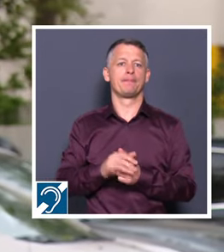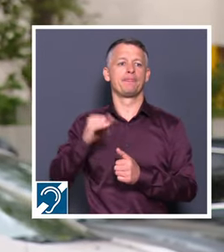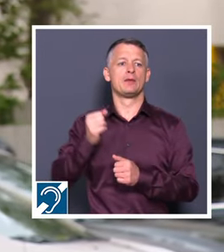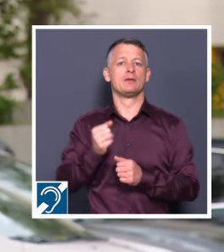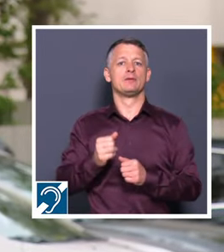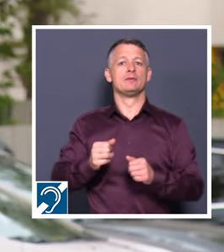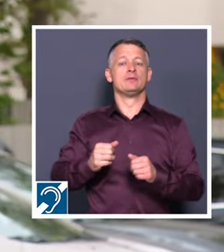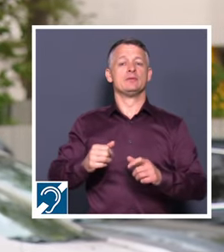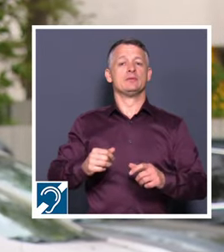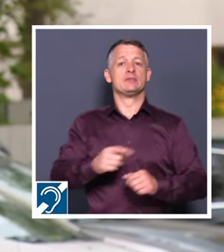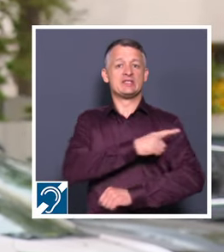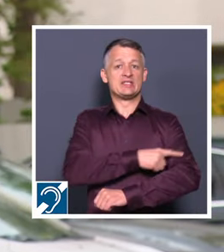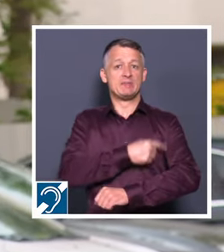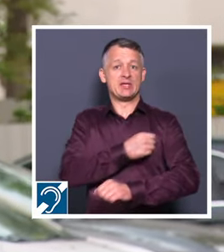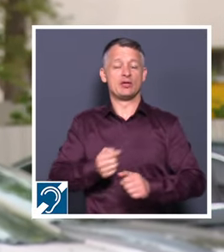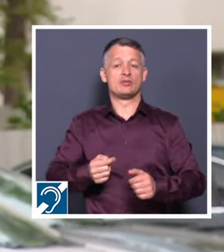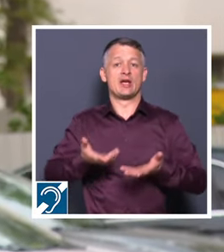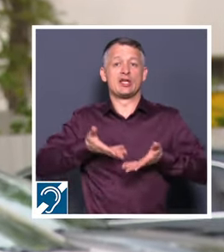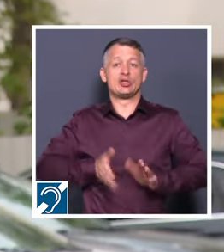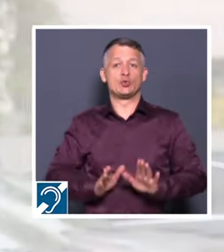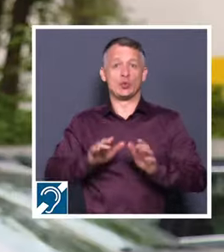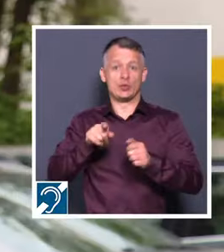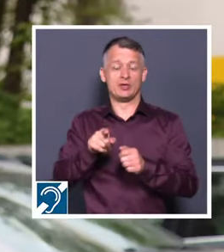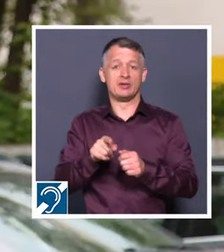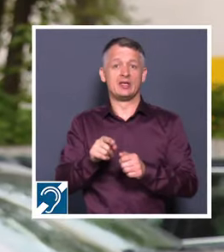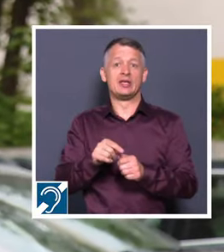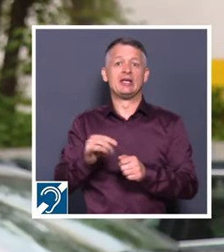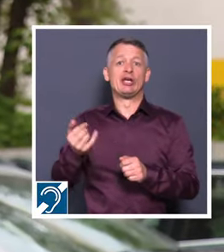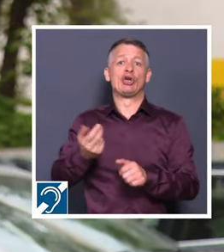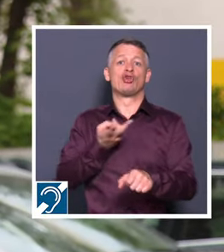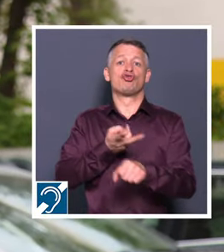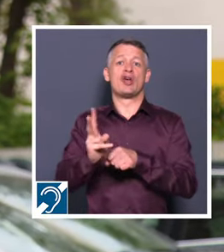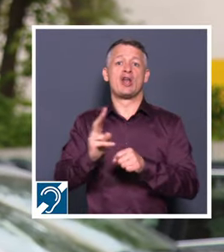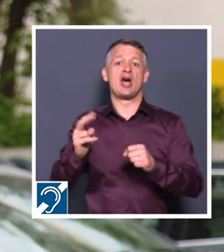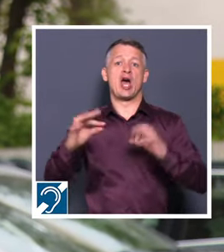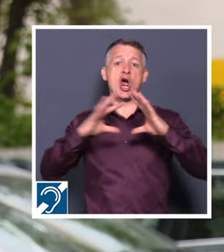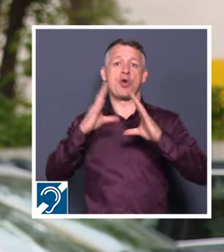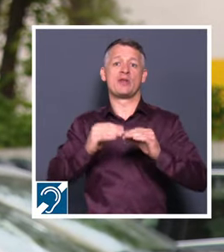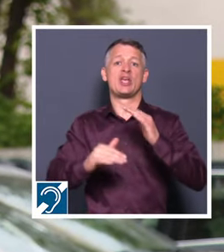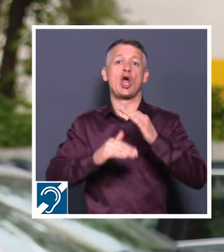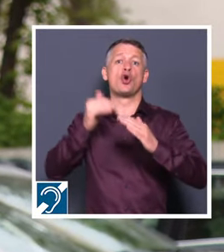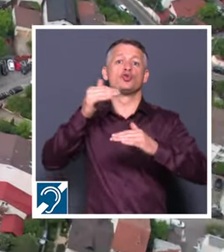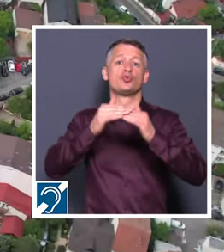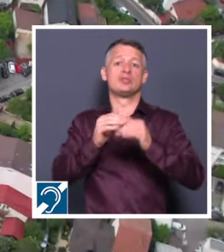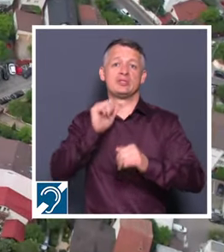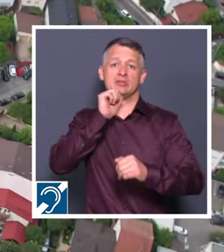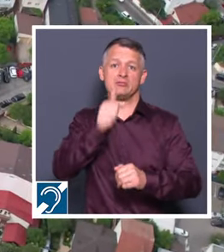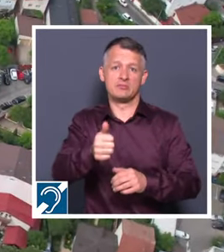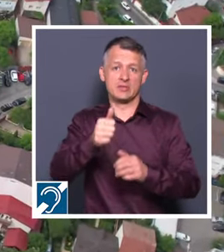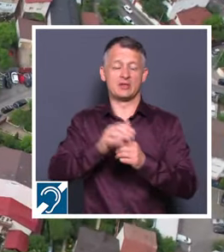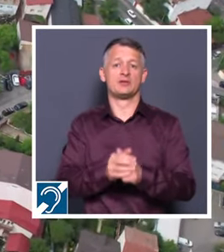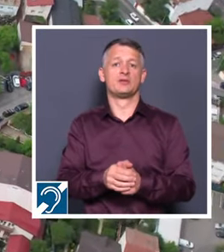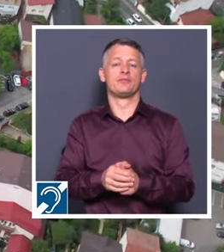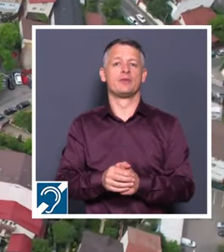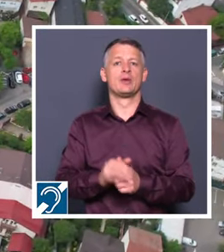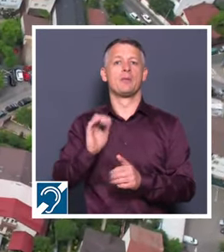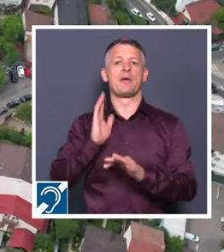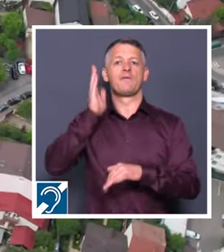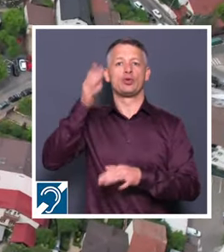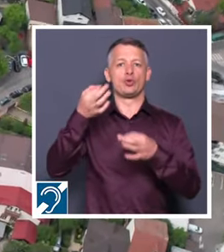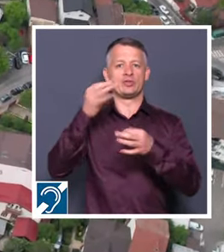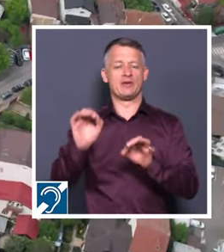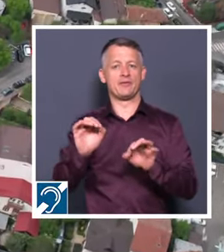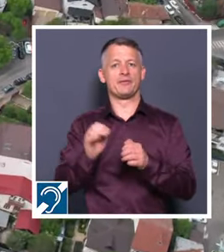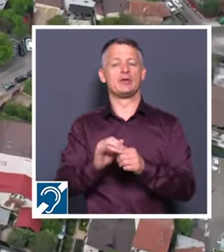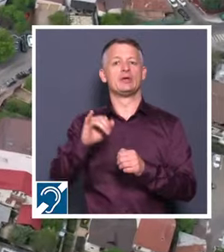S-a născut din eșecul statului român de a construi. Eșecul statului român este constant. Pe viitor va exista și primul